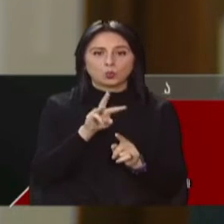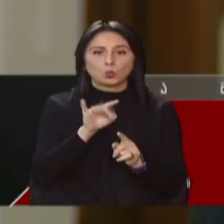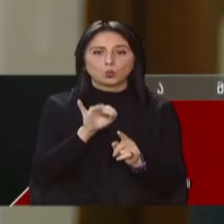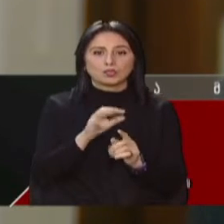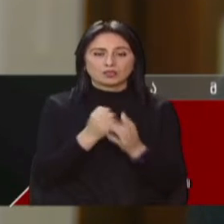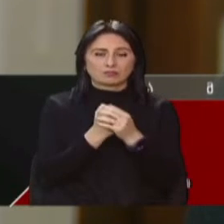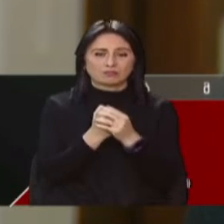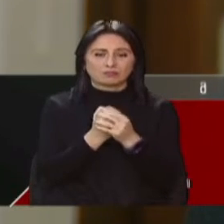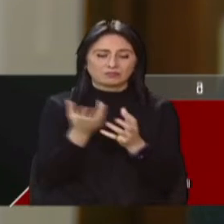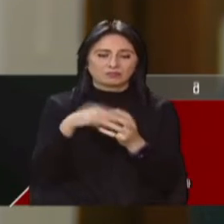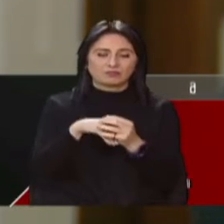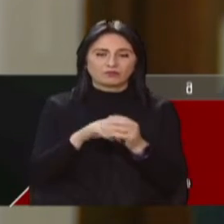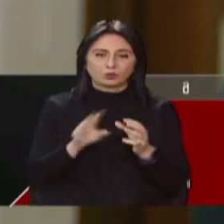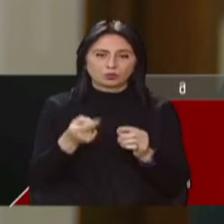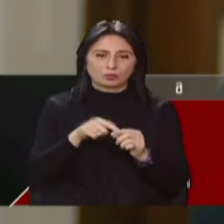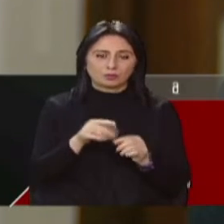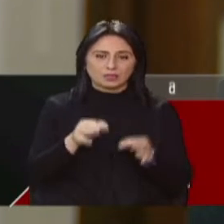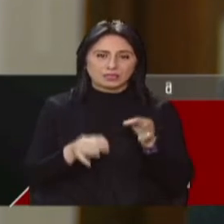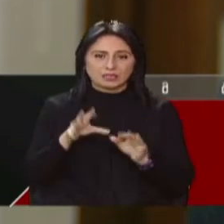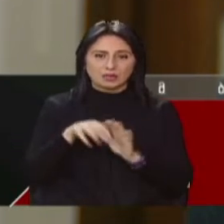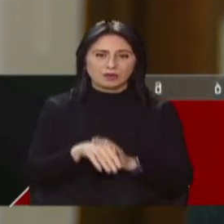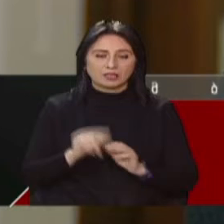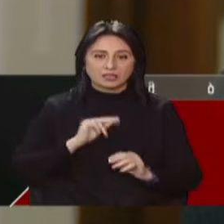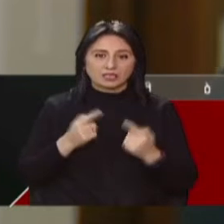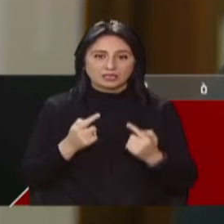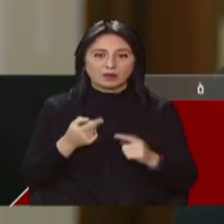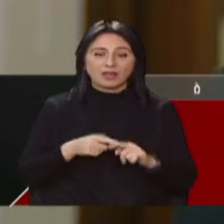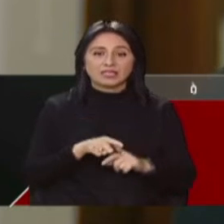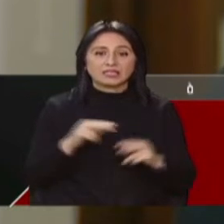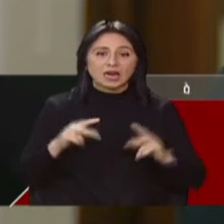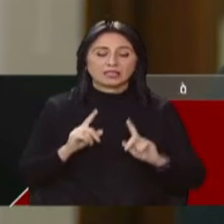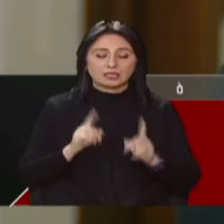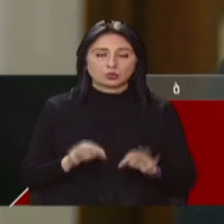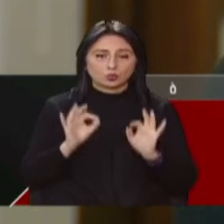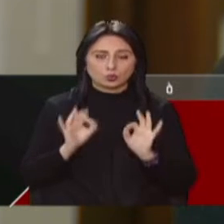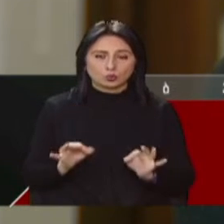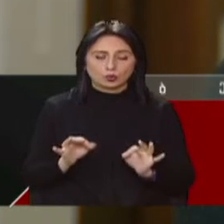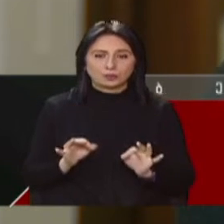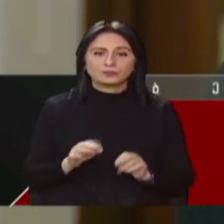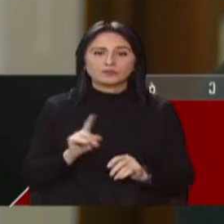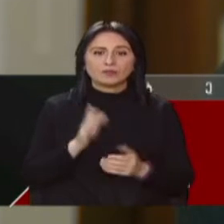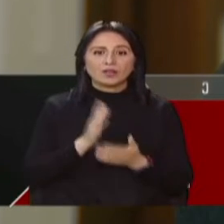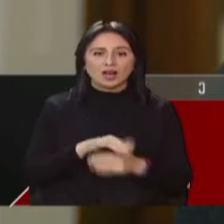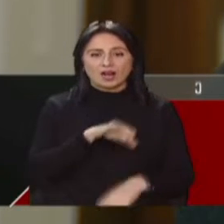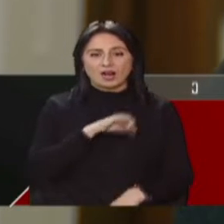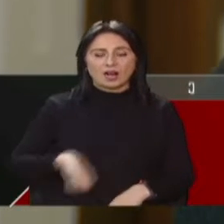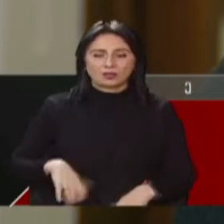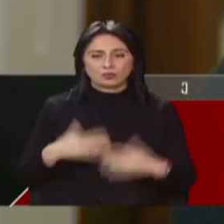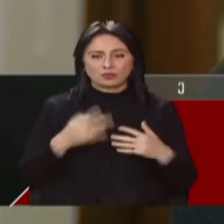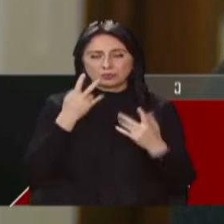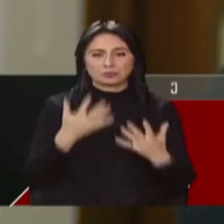ერთი მუჭა ადამიანების ხელში უნდა იყოს სასამართლოში თანამდებობები. ეს ადასტურებს სწორედ, რომ არის კლანური,